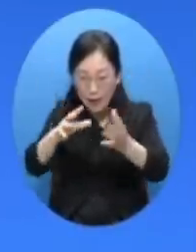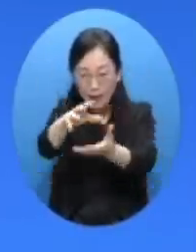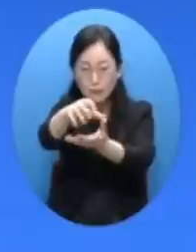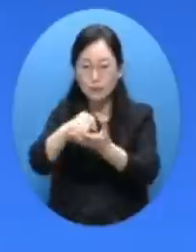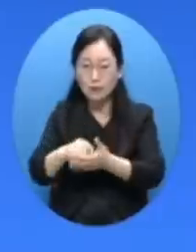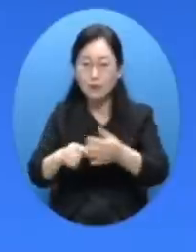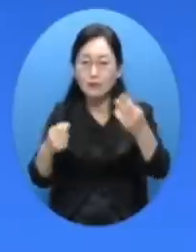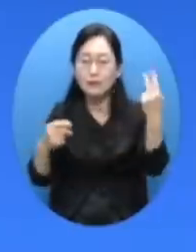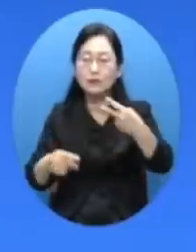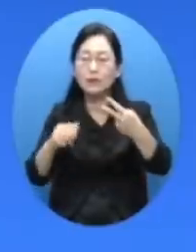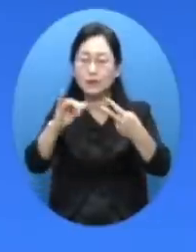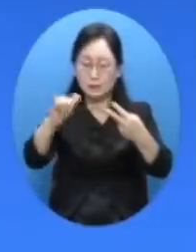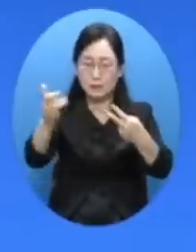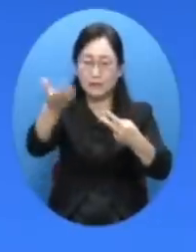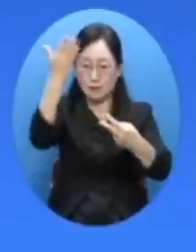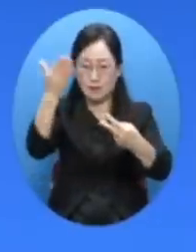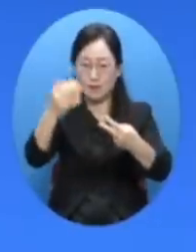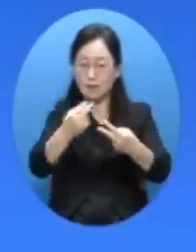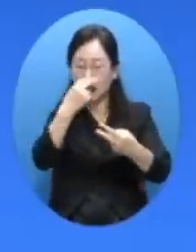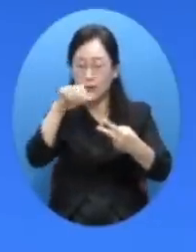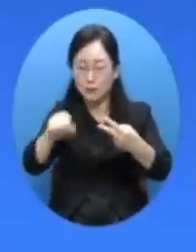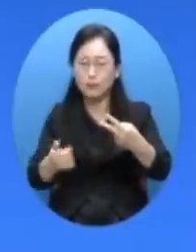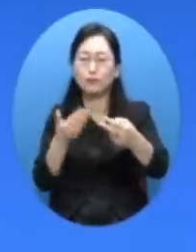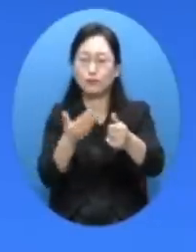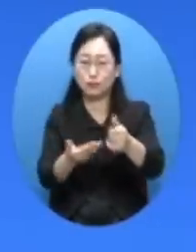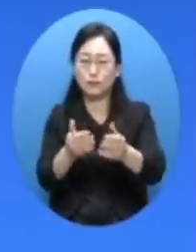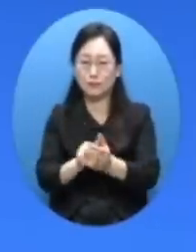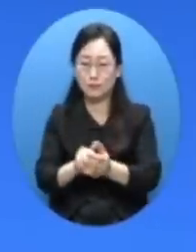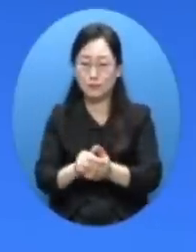생명을 살려냈습니다. 여러분,